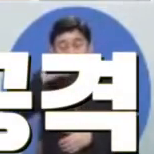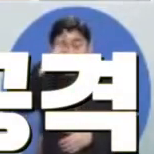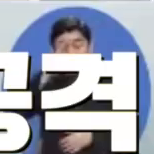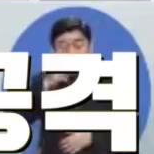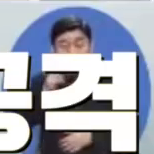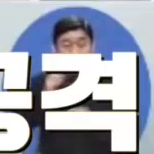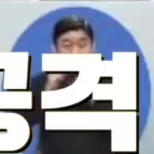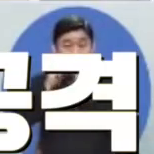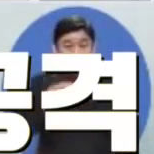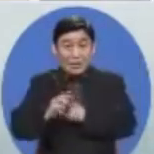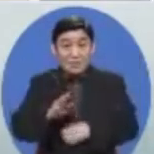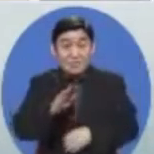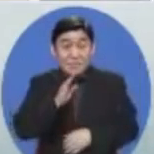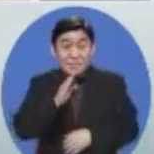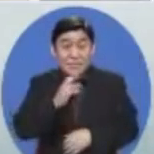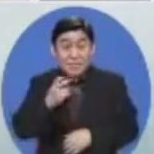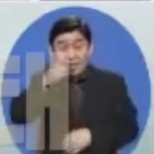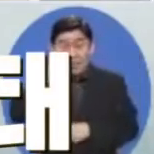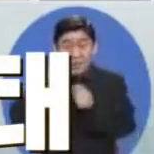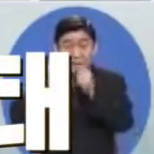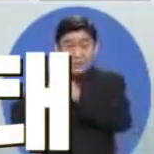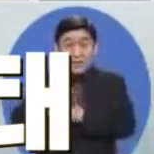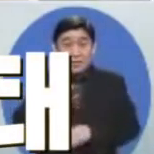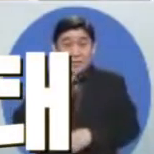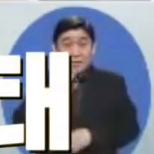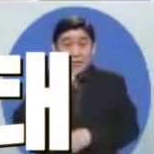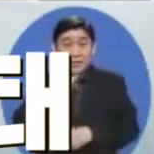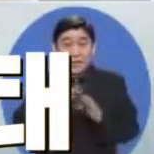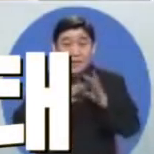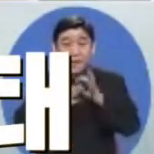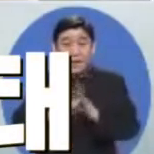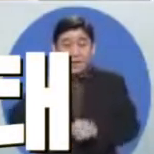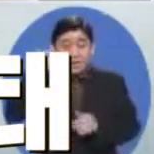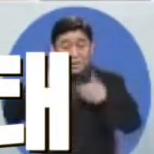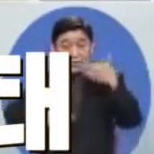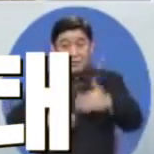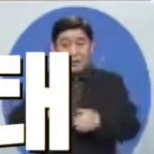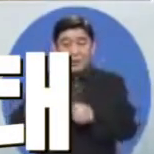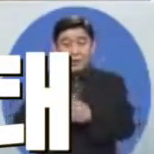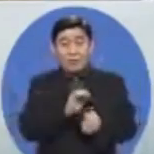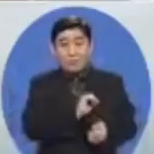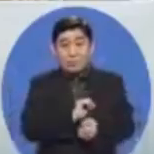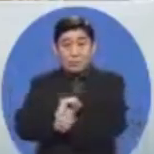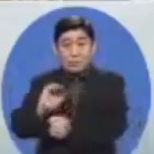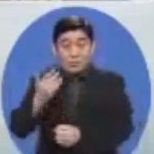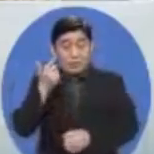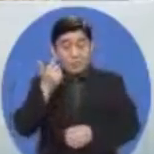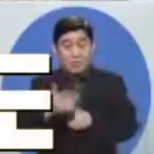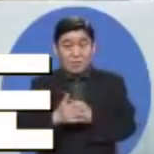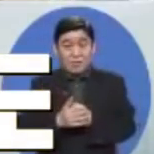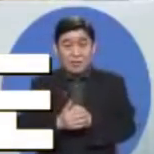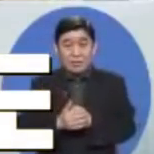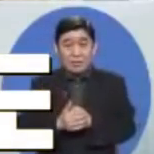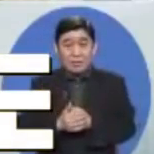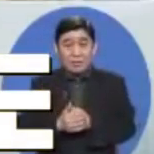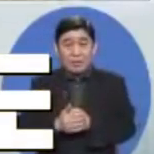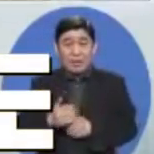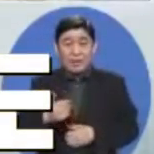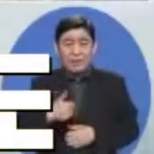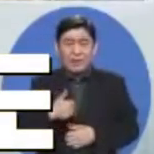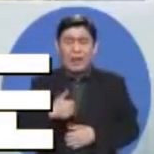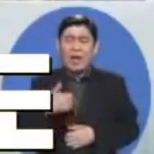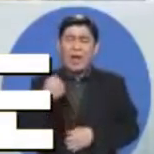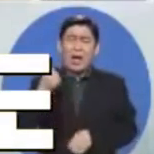사칭하신 거 아닙니까? 검찰 사칭하셨죠? 그냥 계속 질문하십시오. 그래서 무슨... 구속됐습니까? 제가 한 게